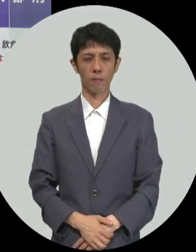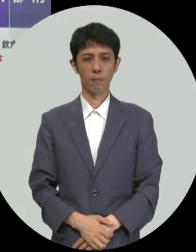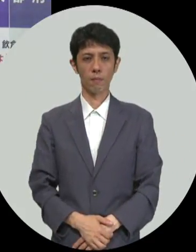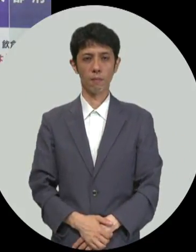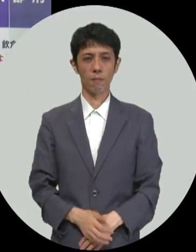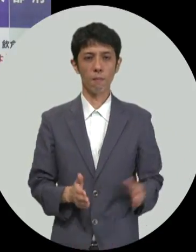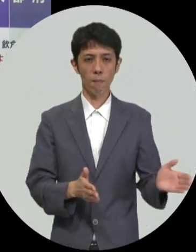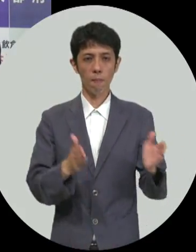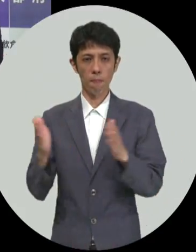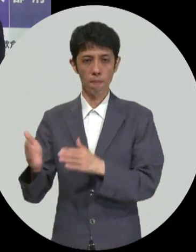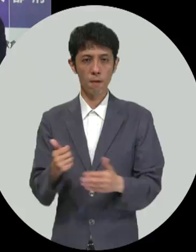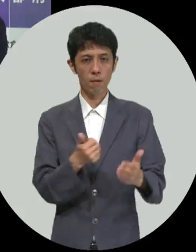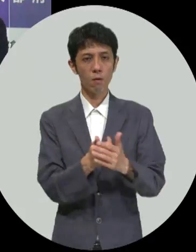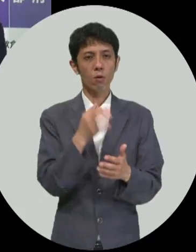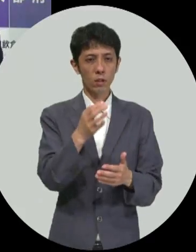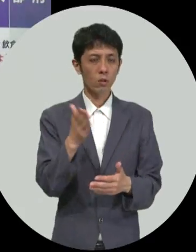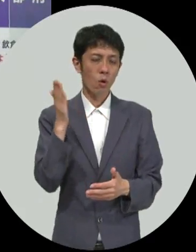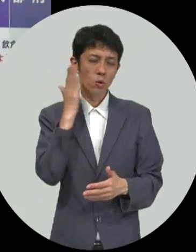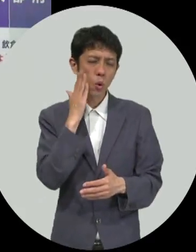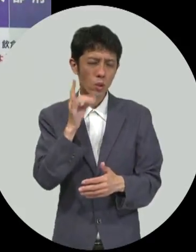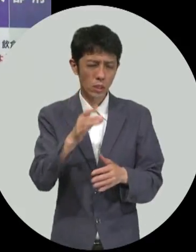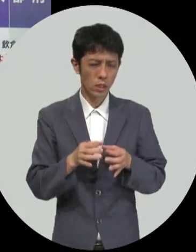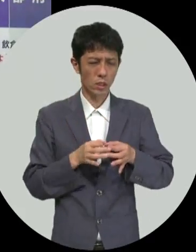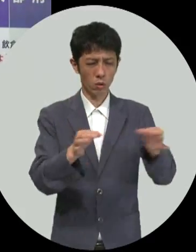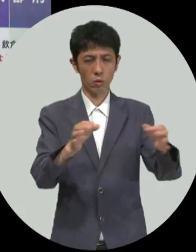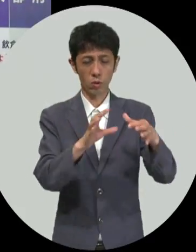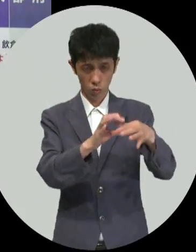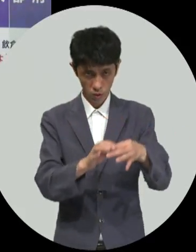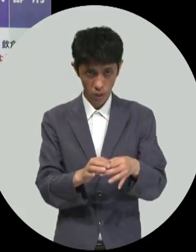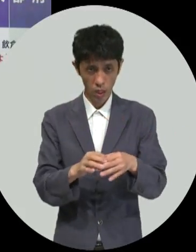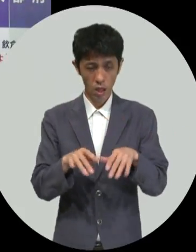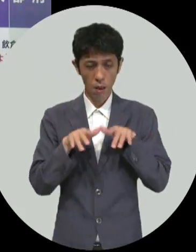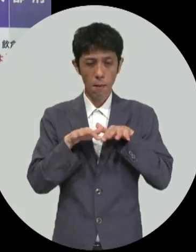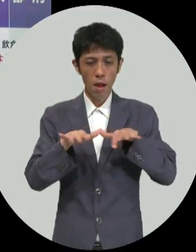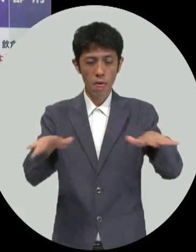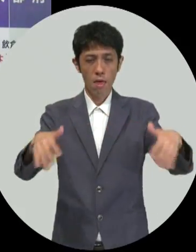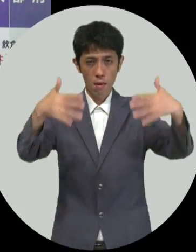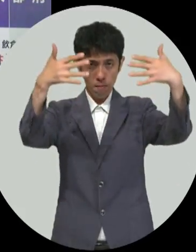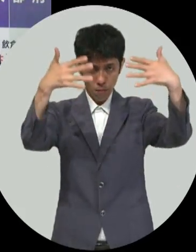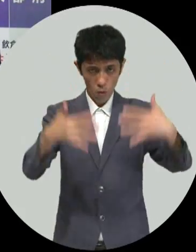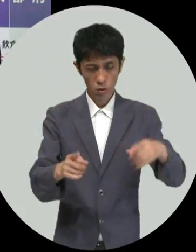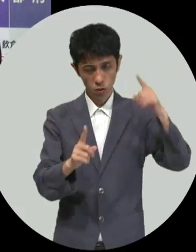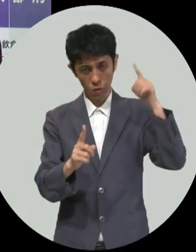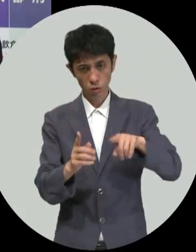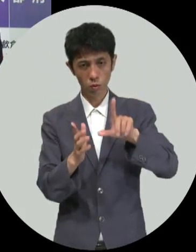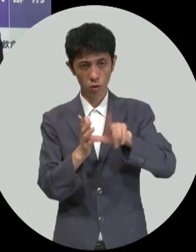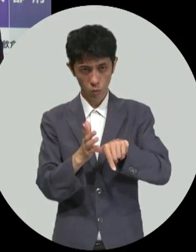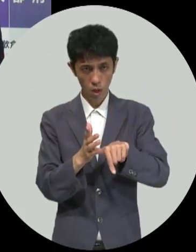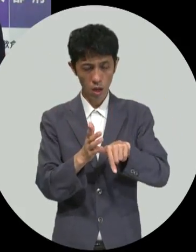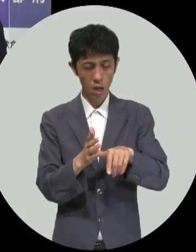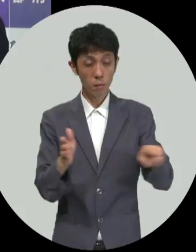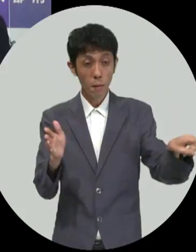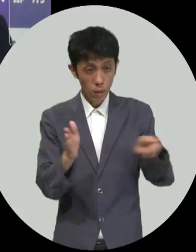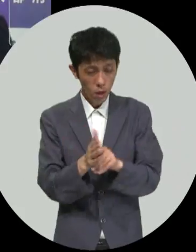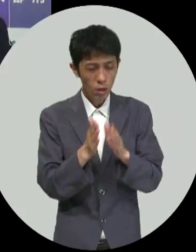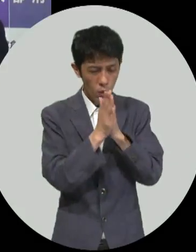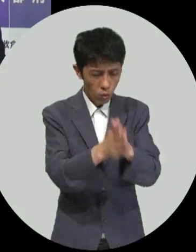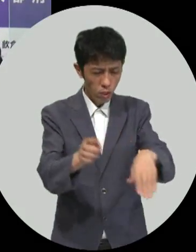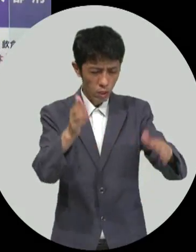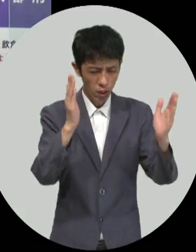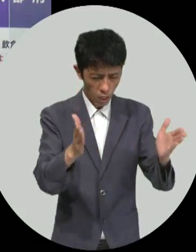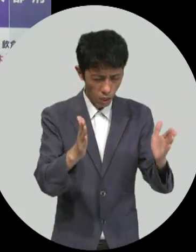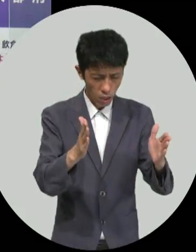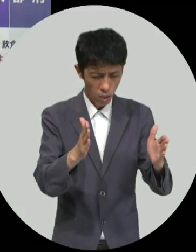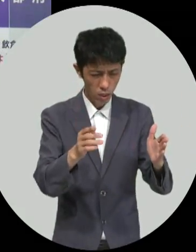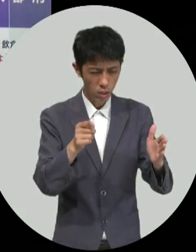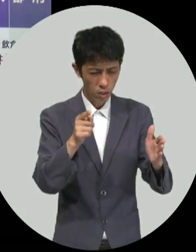期支給につきまして、まん延防止等重点措置については従来は要請期間終了した後に、守っていただいた